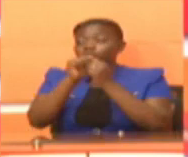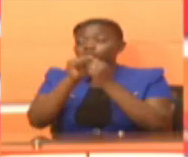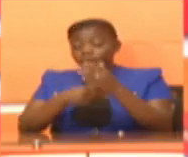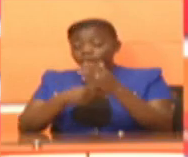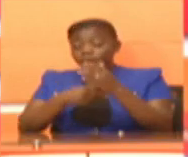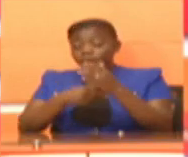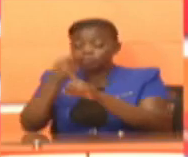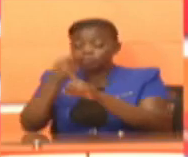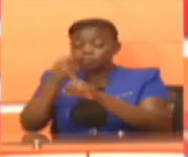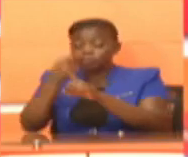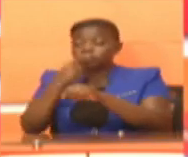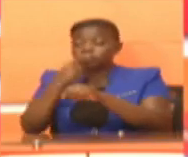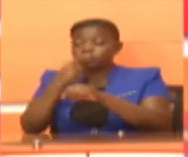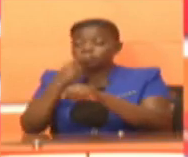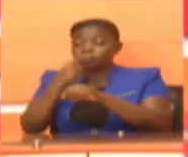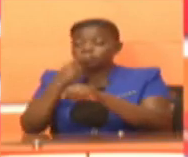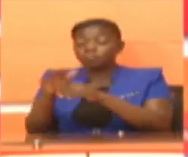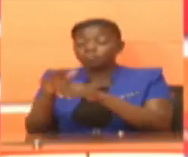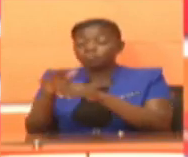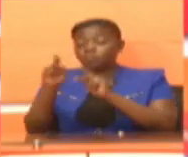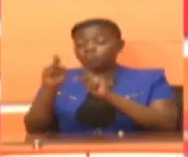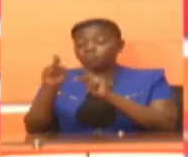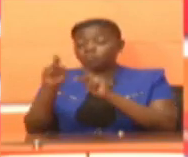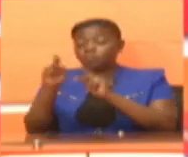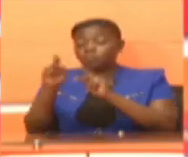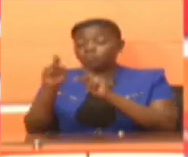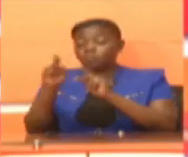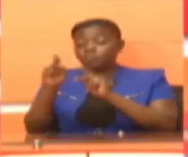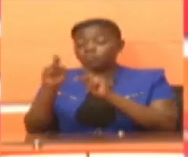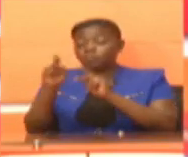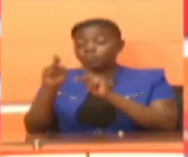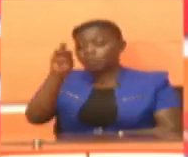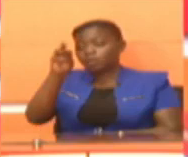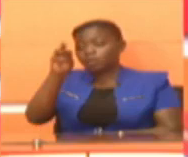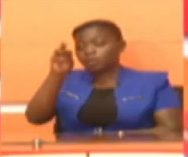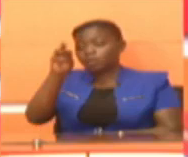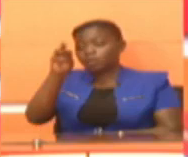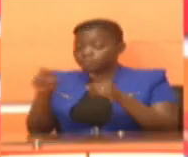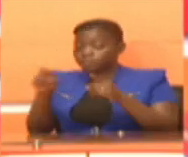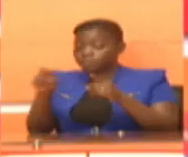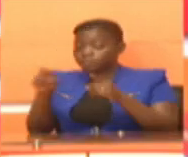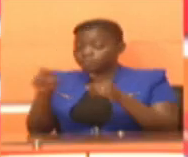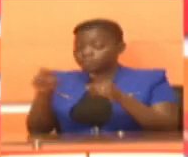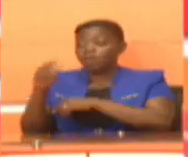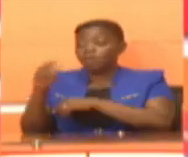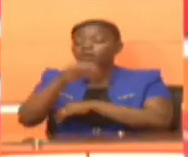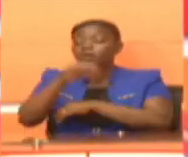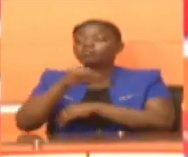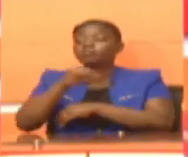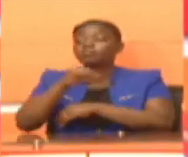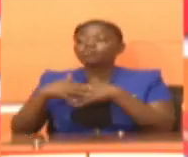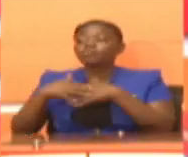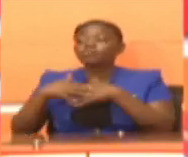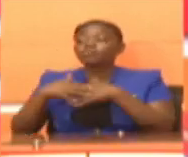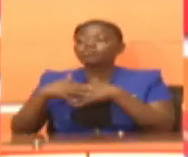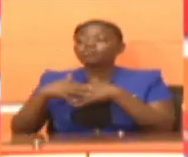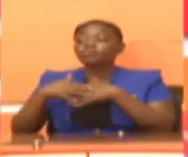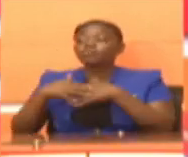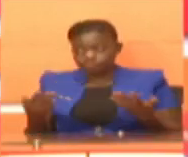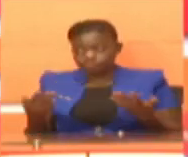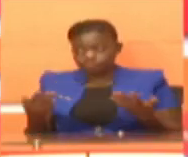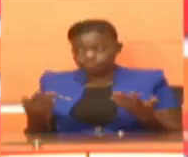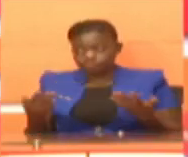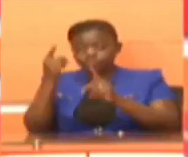abasubuza abakulira mukatale akokalerwe wamo na abakume kino kidida abakumi okugana abasubuze okugulawo emidala